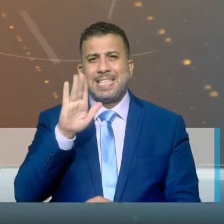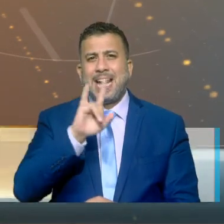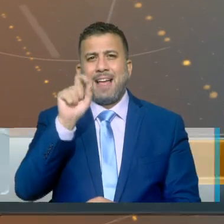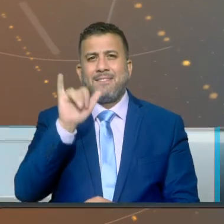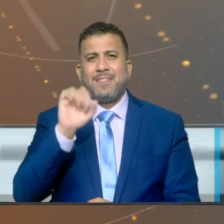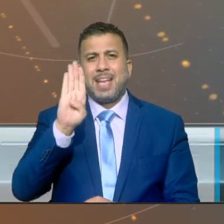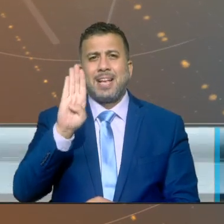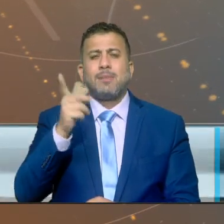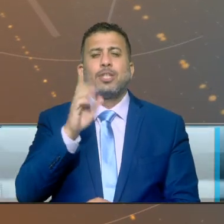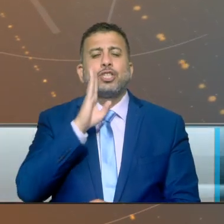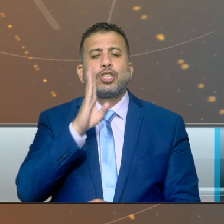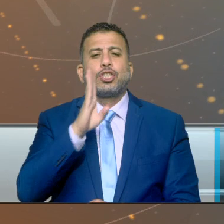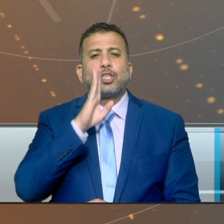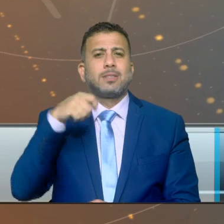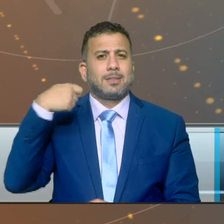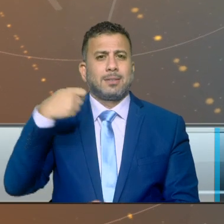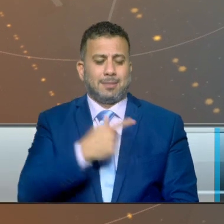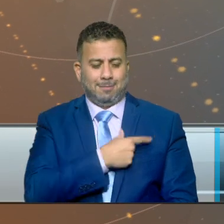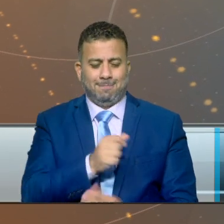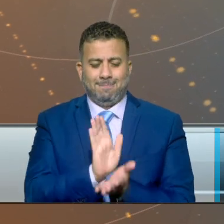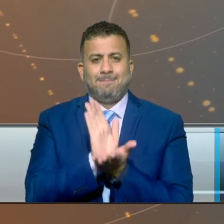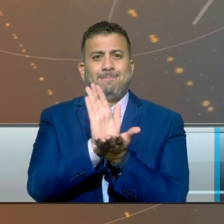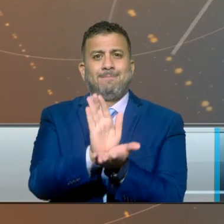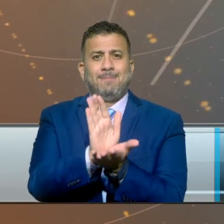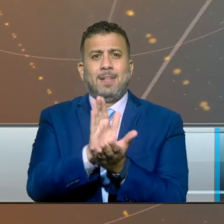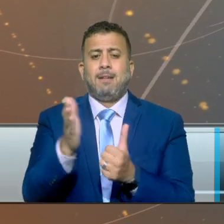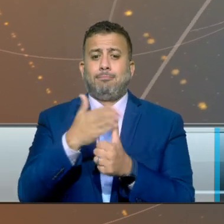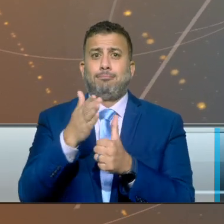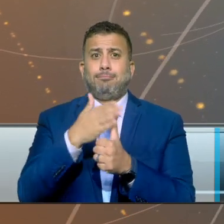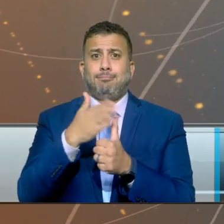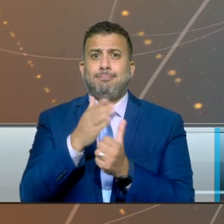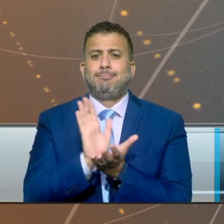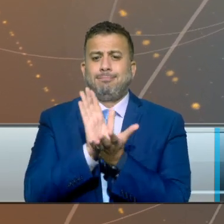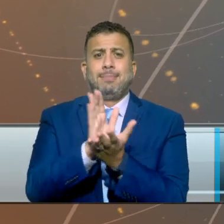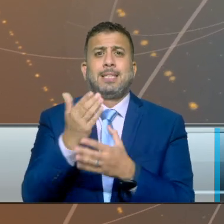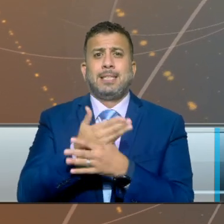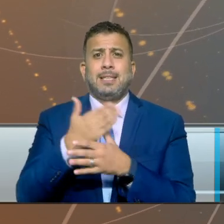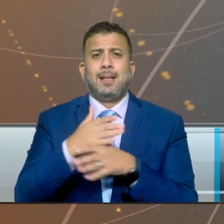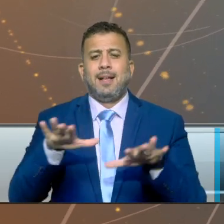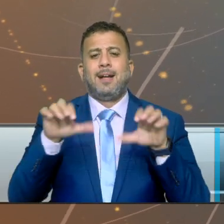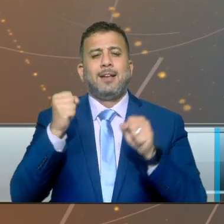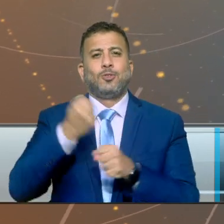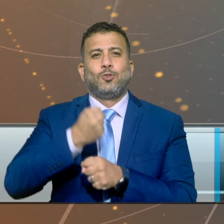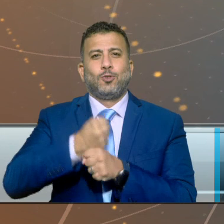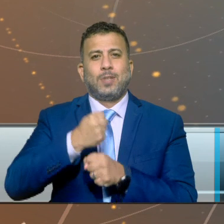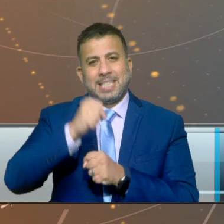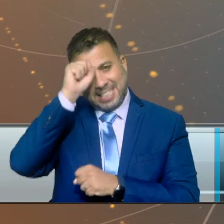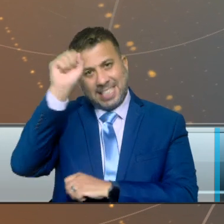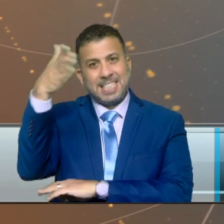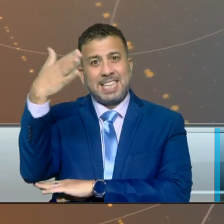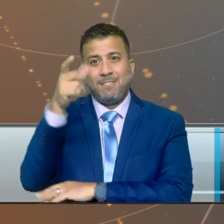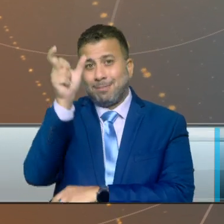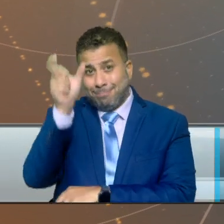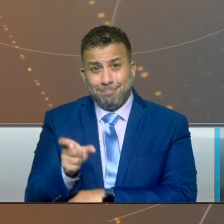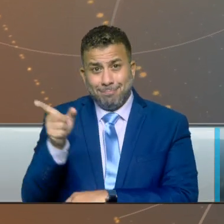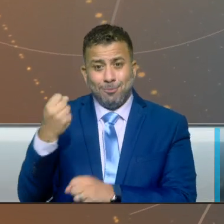فير جمهوريه التشيك وسام الاستقلال من الطبقه الاولى بمناسبه انتهاء فتره عمله سفيرا